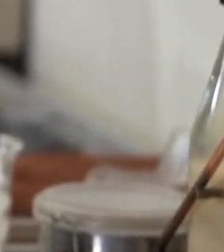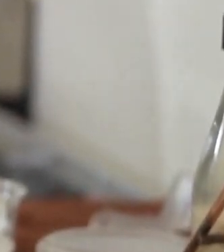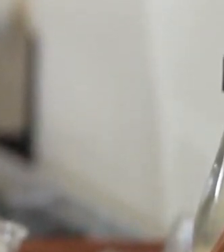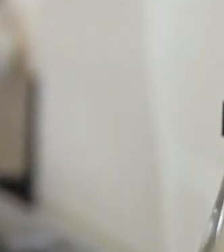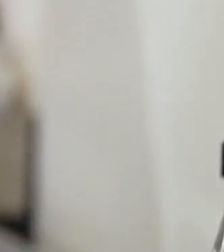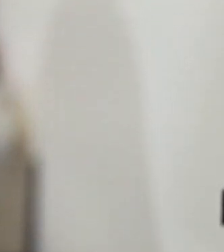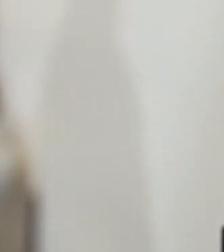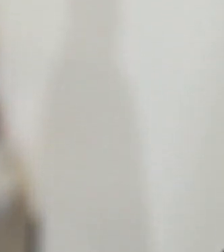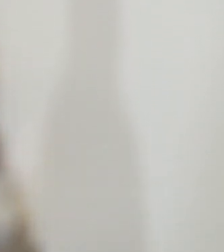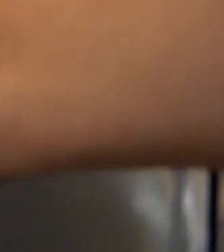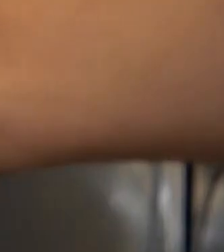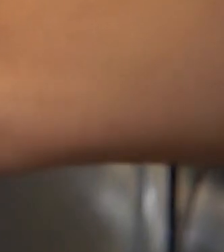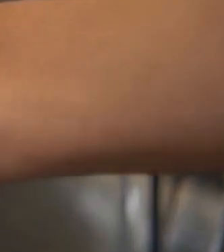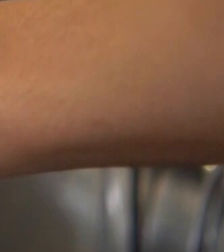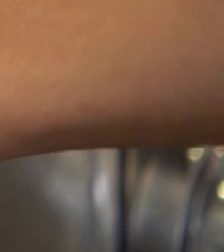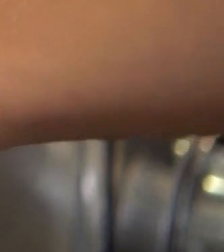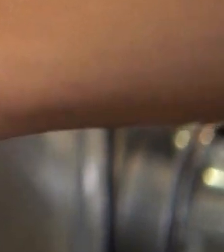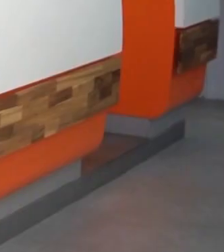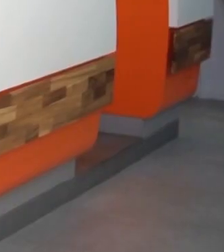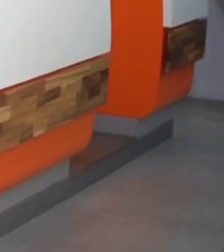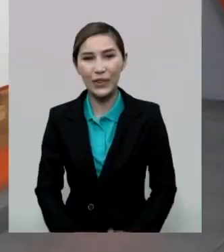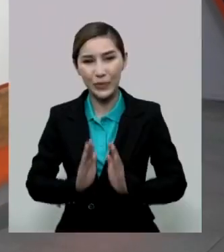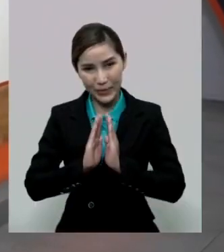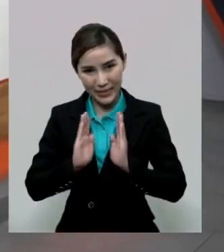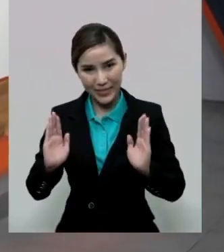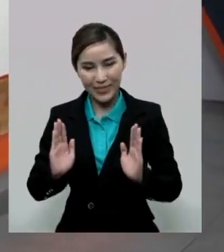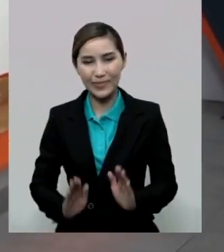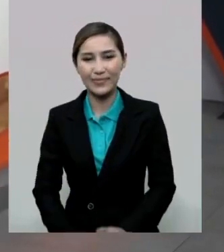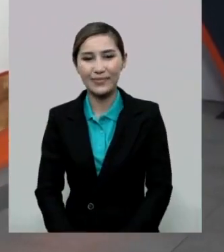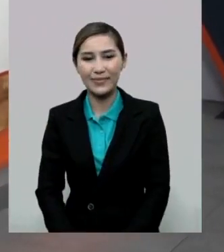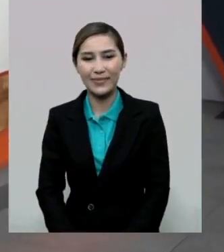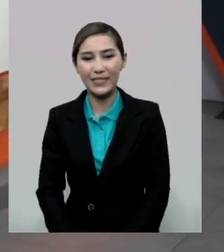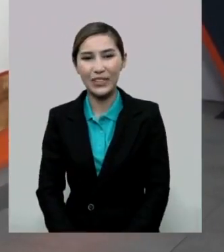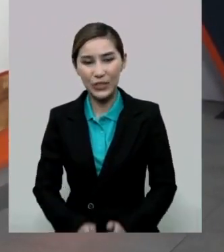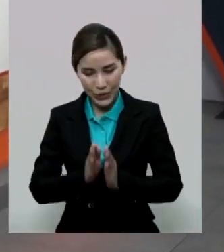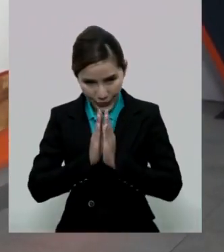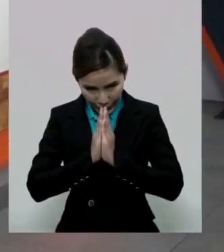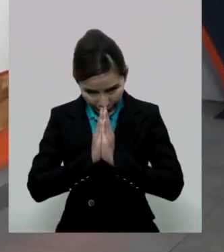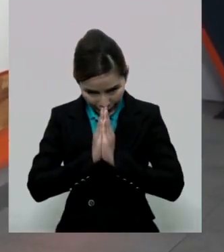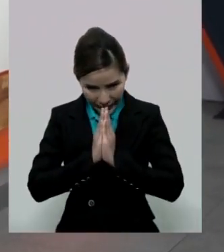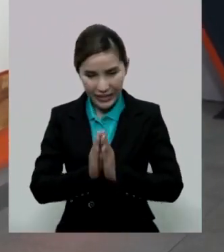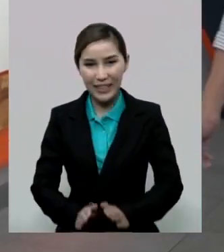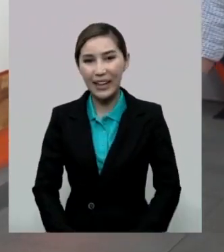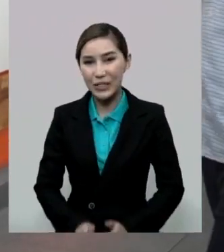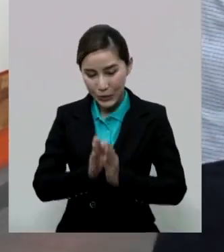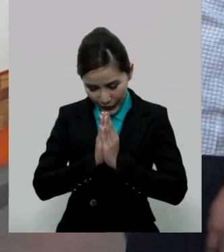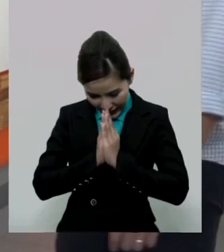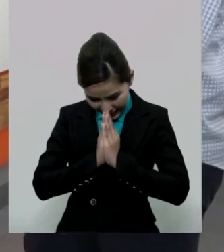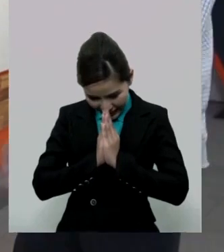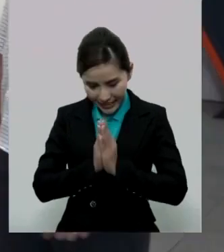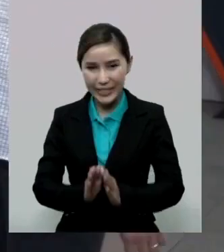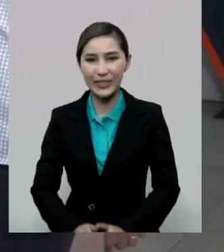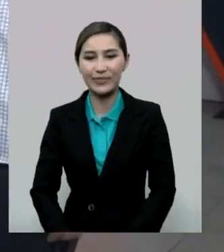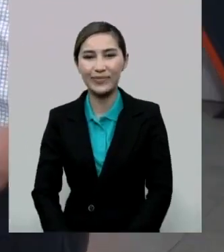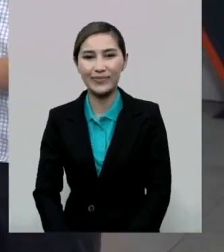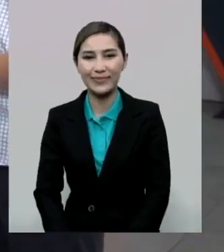บาริสต้าชงกาแฟปิดฝาแก้วแล้วยื่นแก้วกาแฟให้ท่าน ขอบคุณค่ะ สวัสดีครับน้องทาน อ๋อ